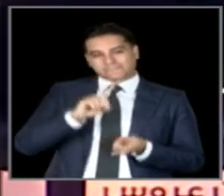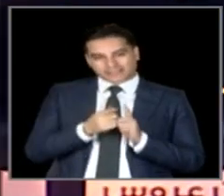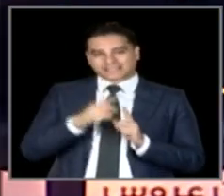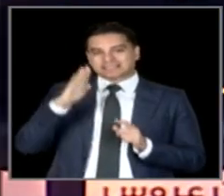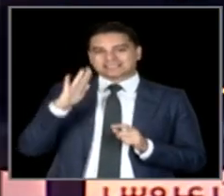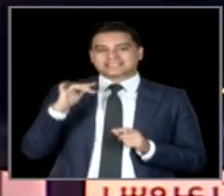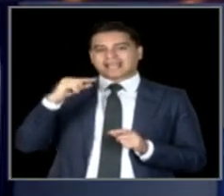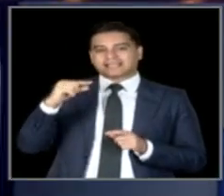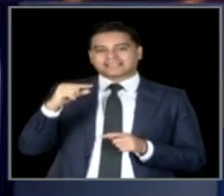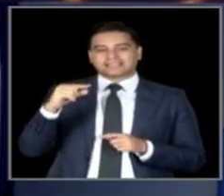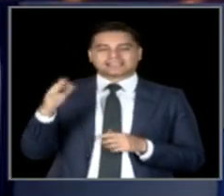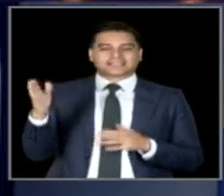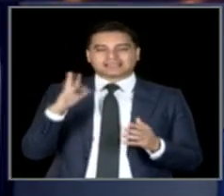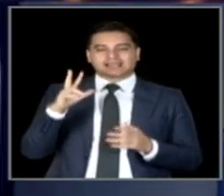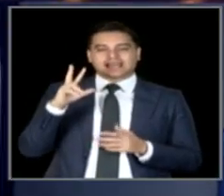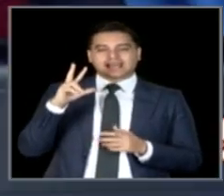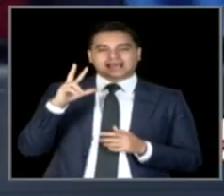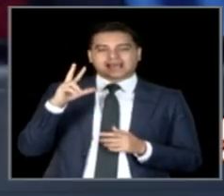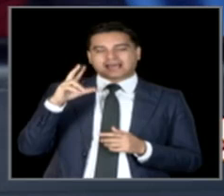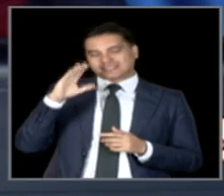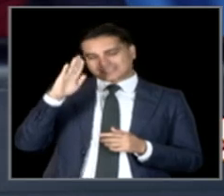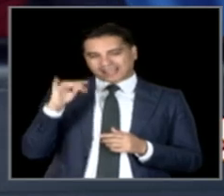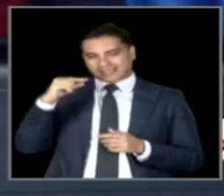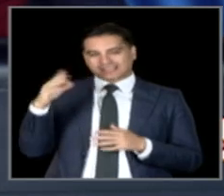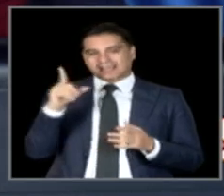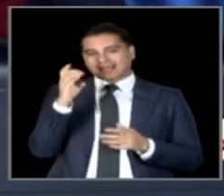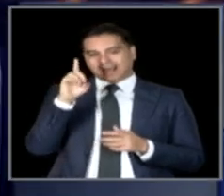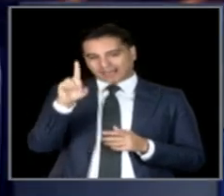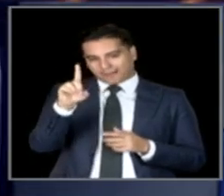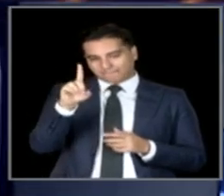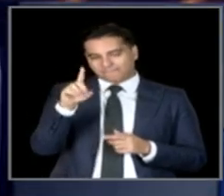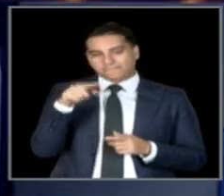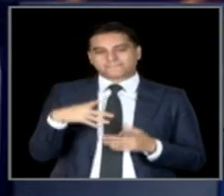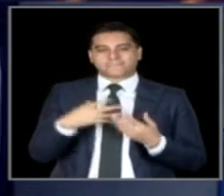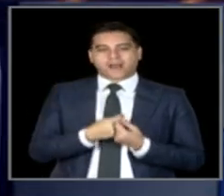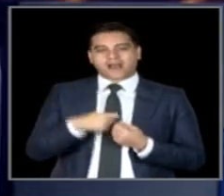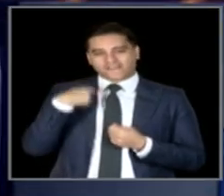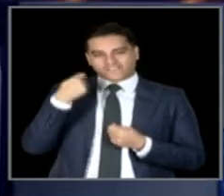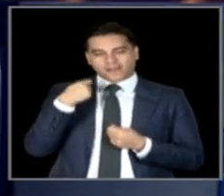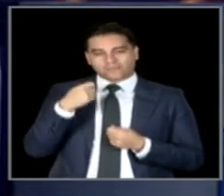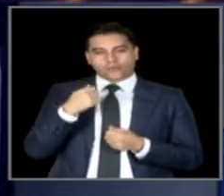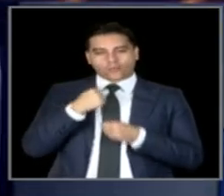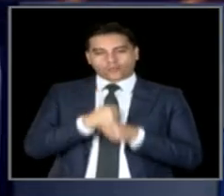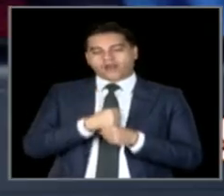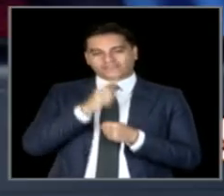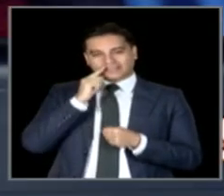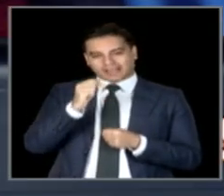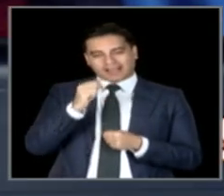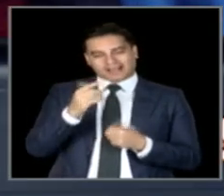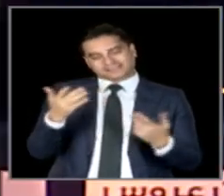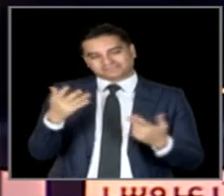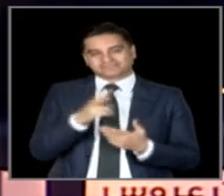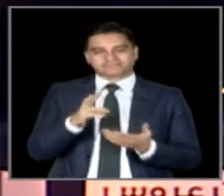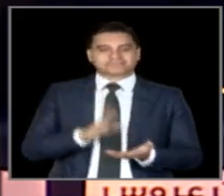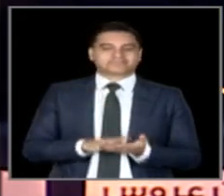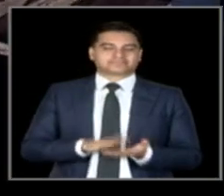طبعا الإجابة تنس، مارغريت كورت بتلعب تنس. كلنا نحيي محمد هشام وحسن عروس،